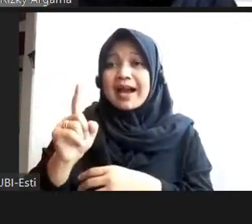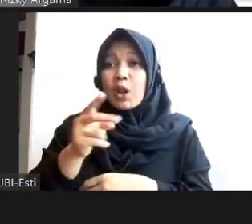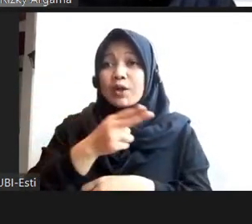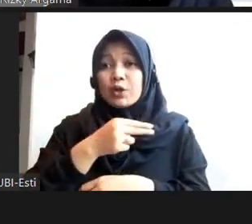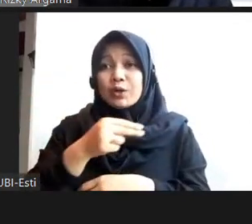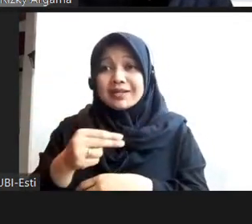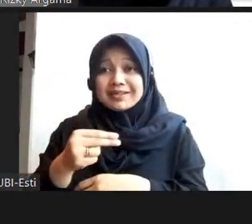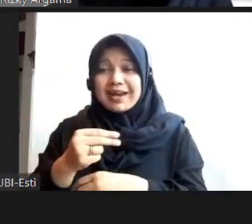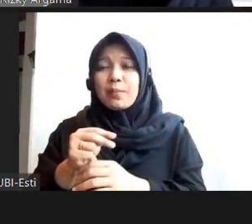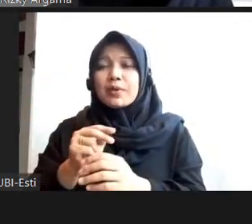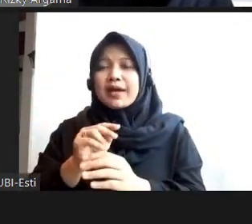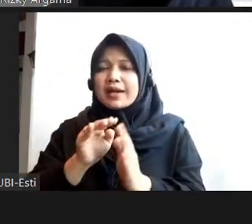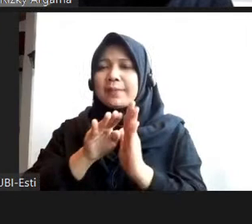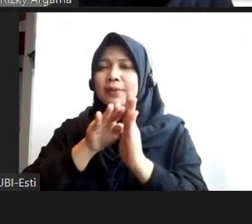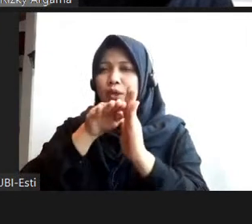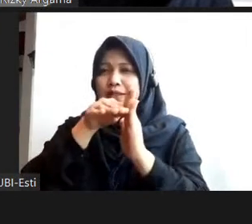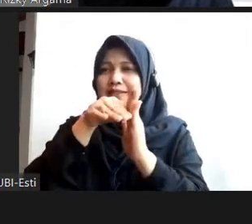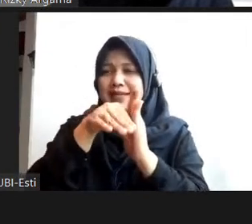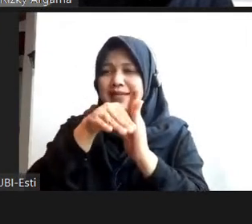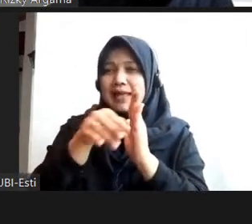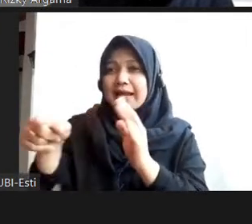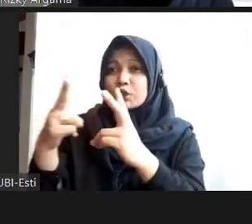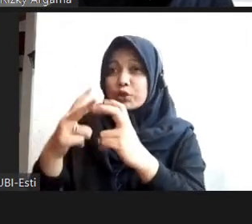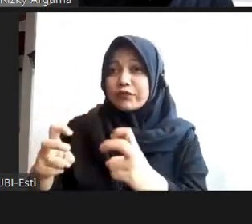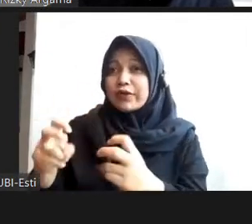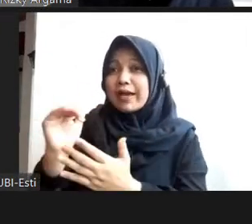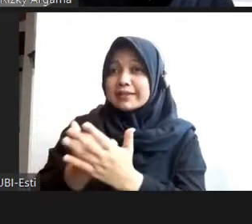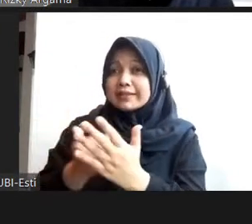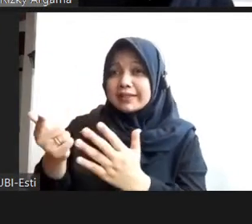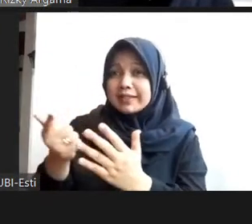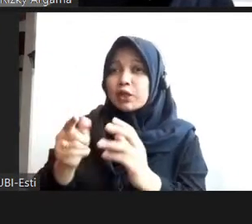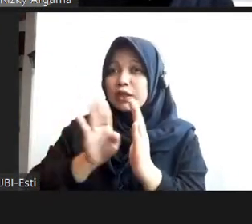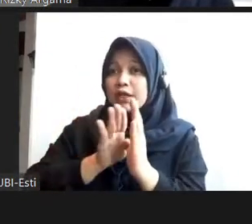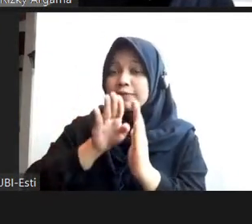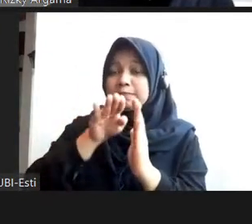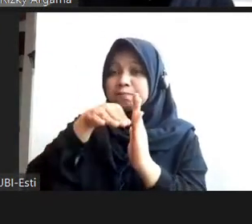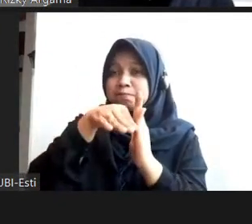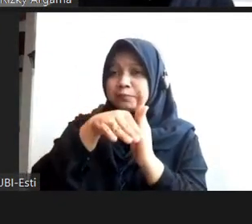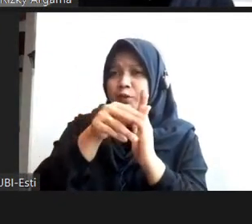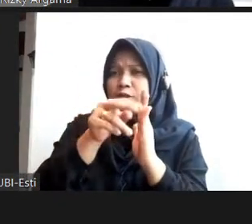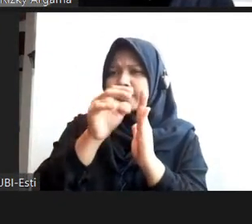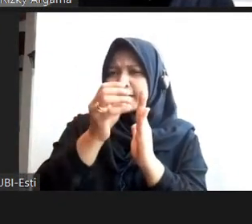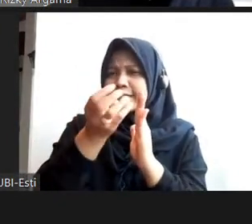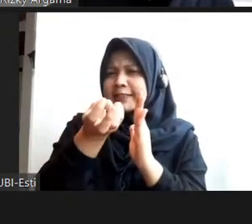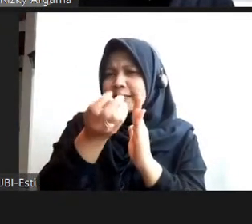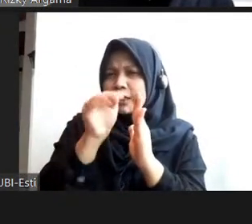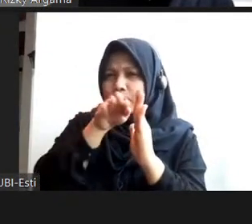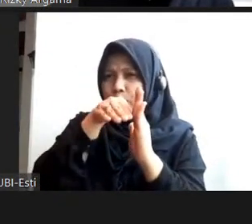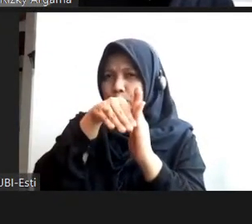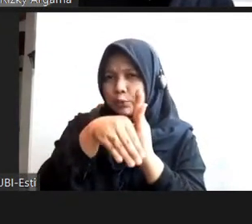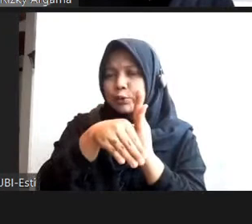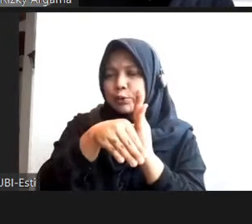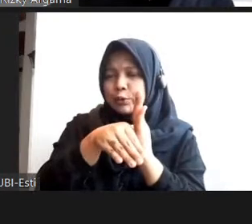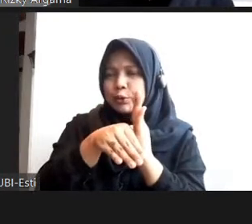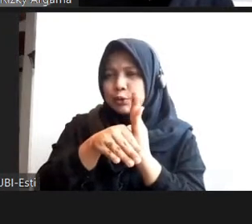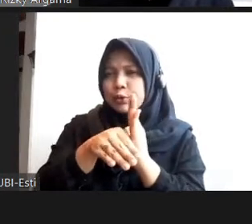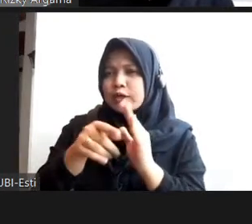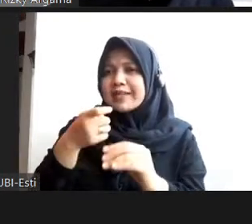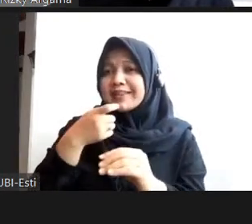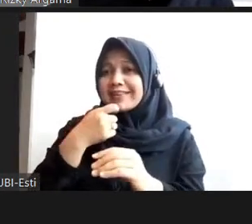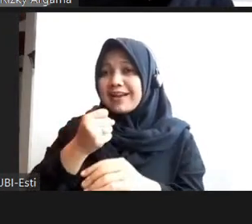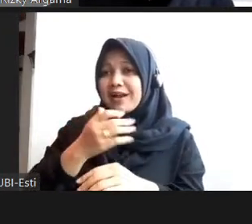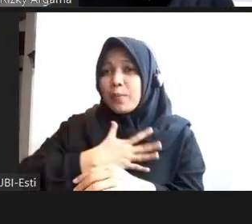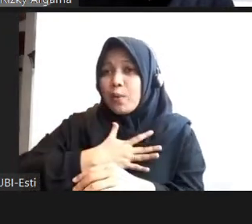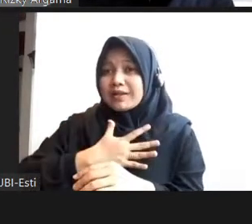sedikit menurut beberapa survei dalam tingkat kepuasan terhadap Pak Jokowi dan upaya pemerintah